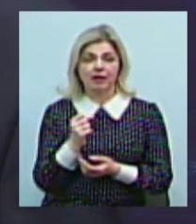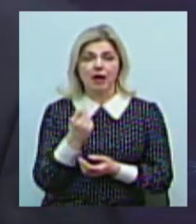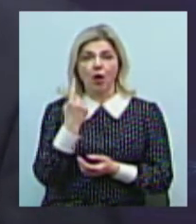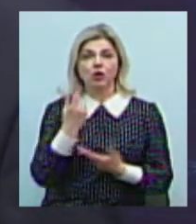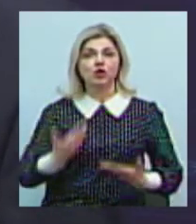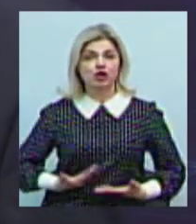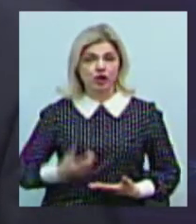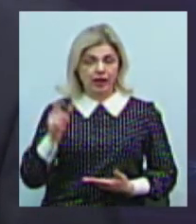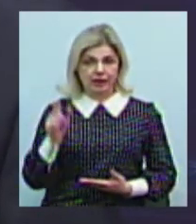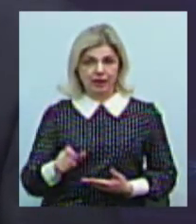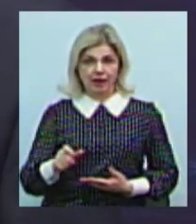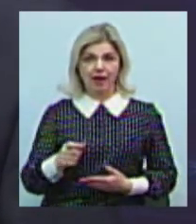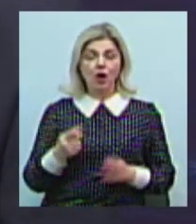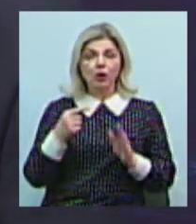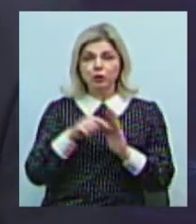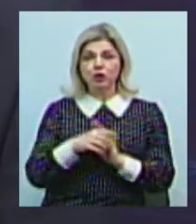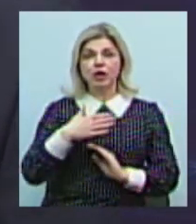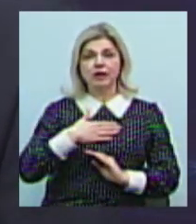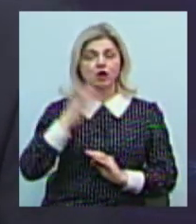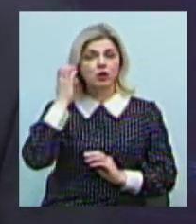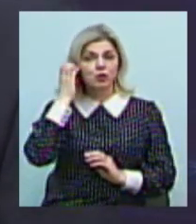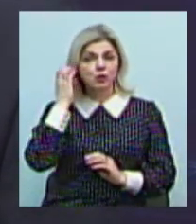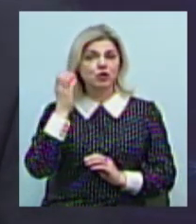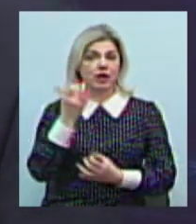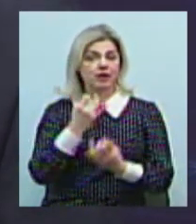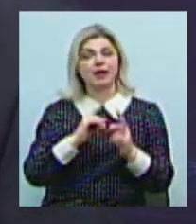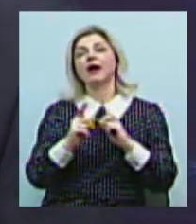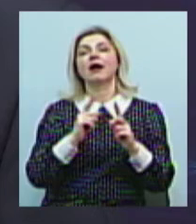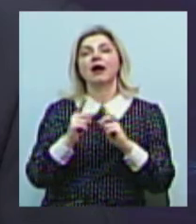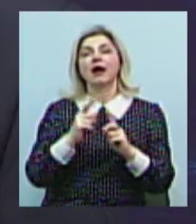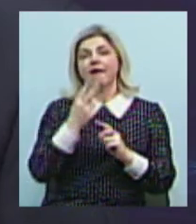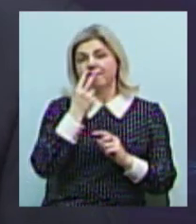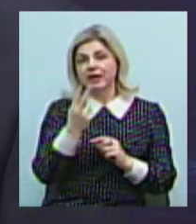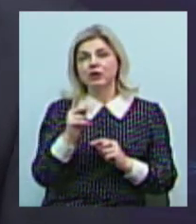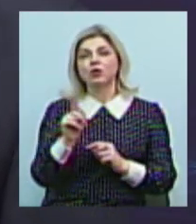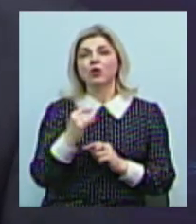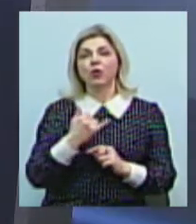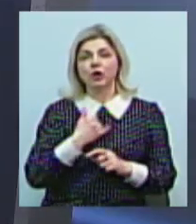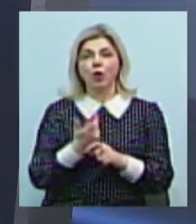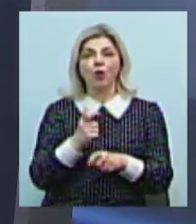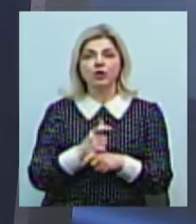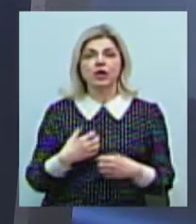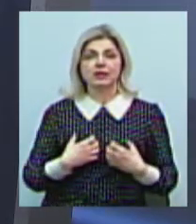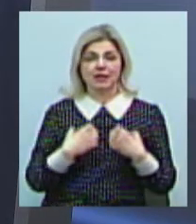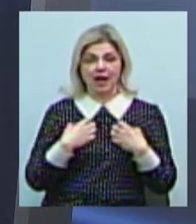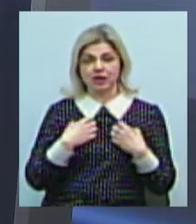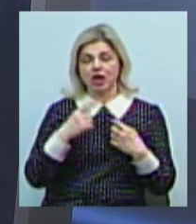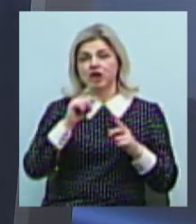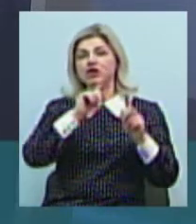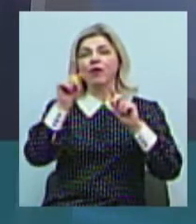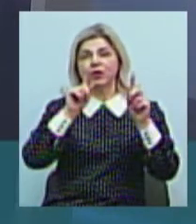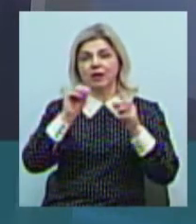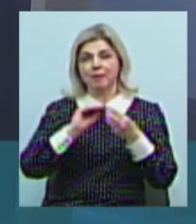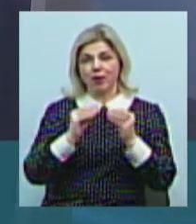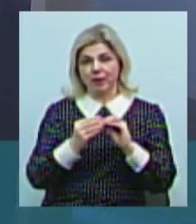жителя. То есть наше слушание выявили, что у нас очень страшная, серьезная проблема именно